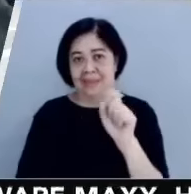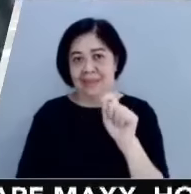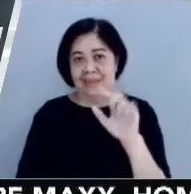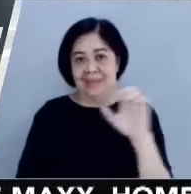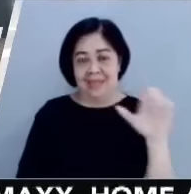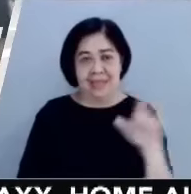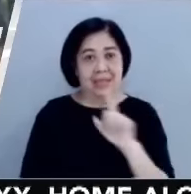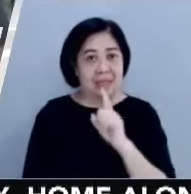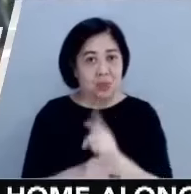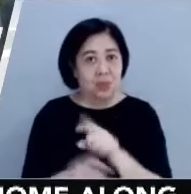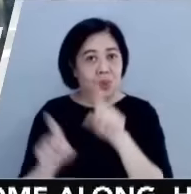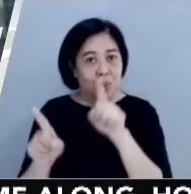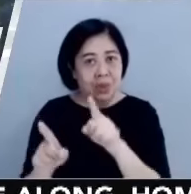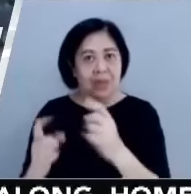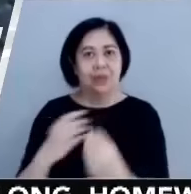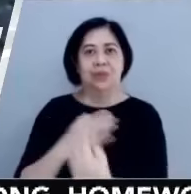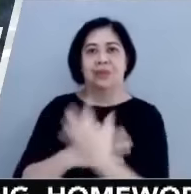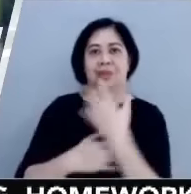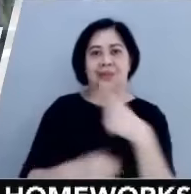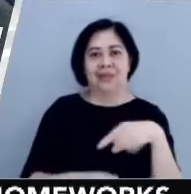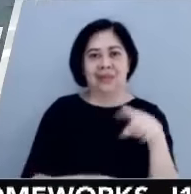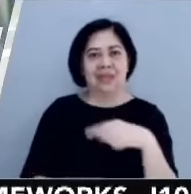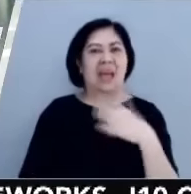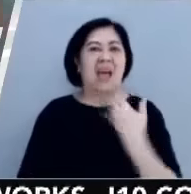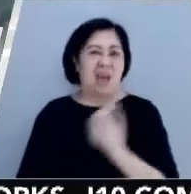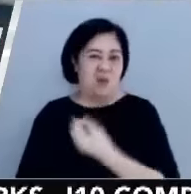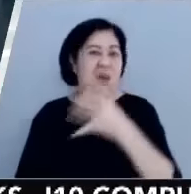kayo po ang inspirasyon ng mga parents